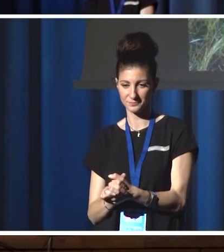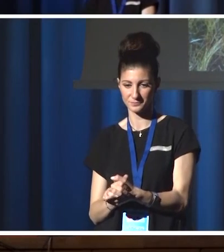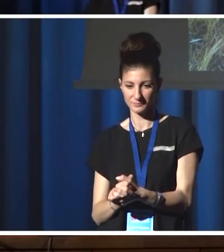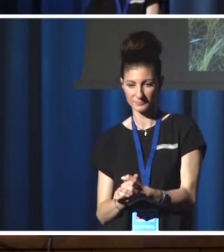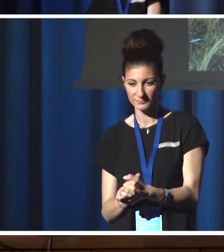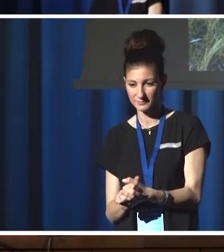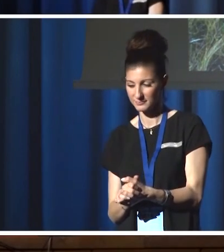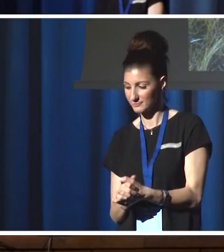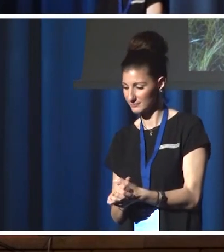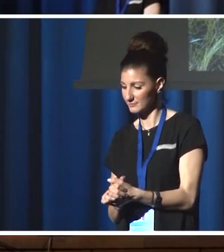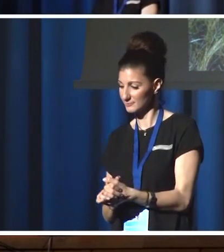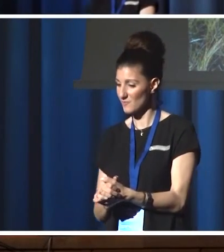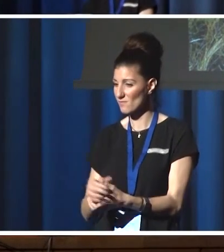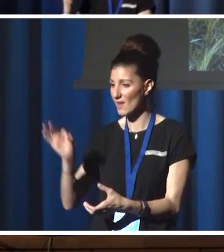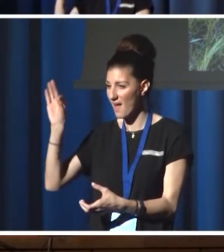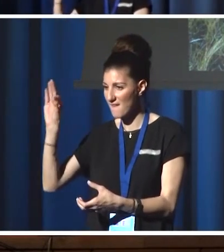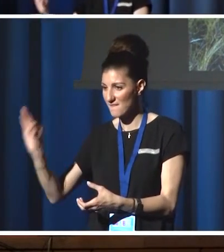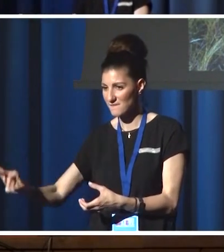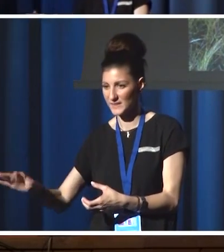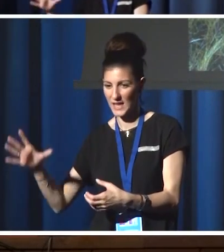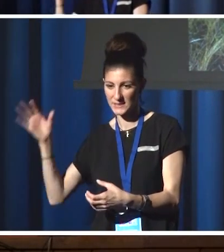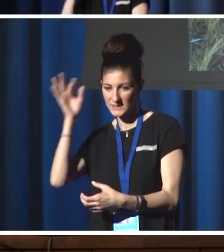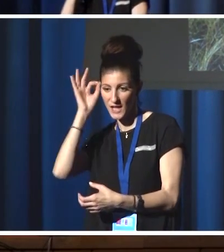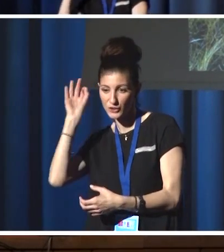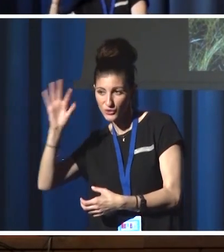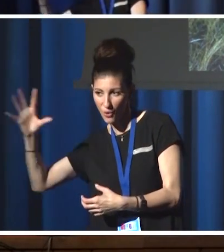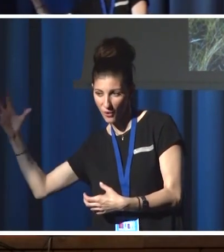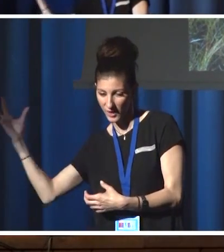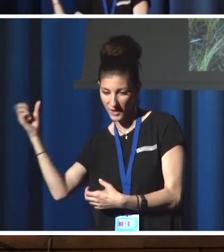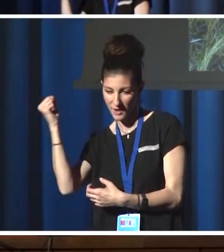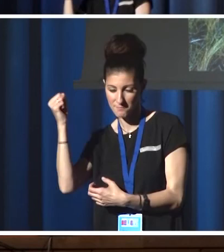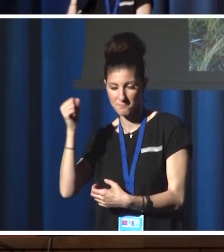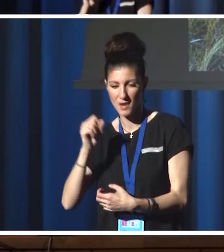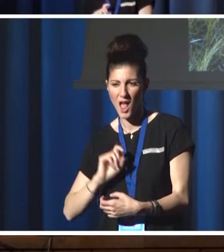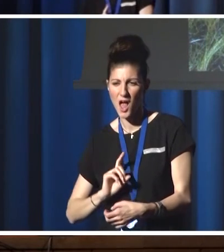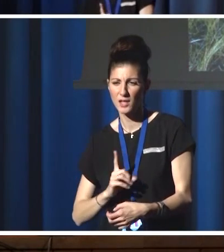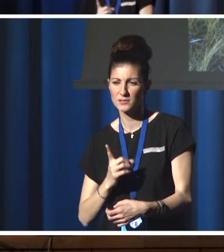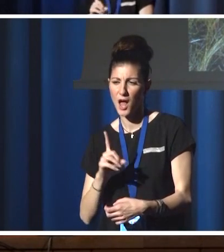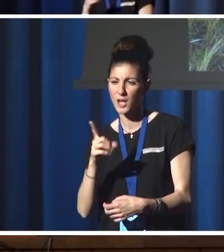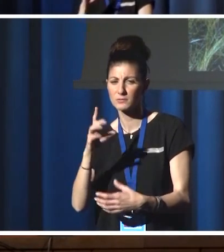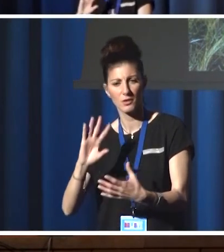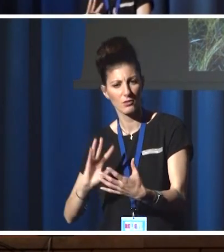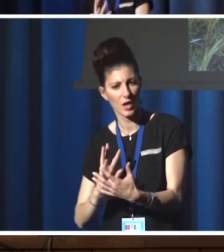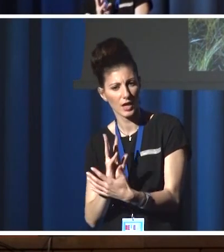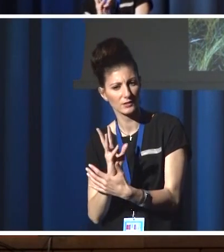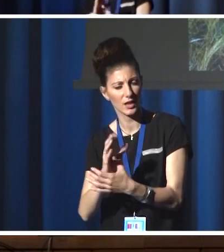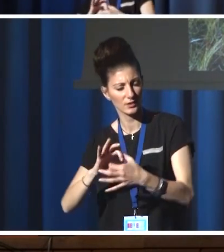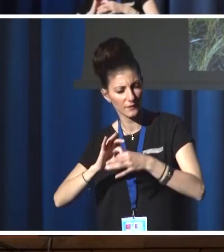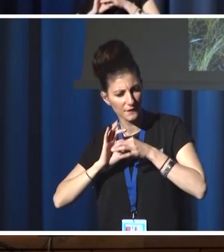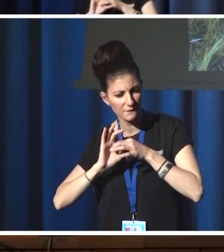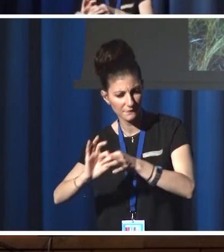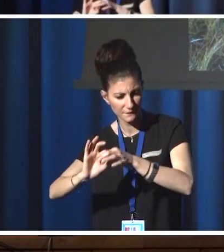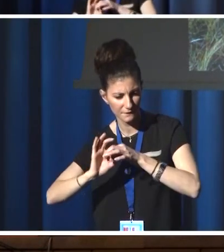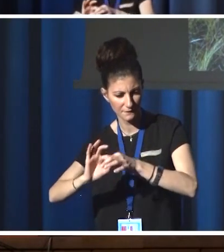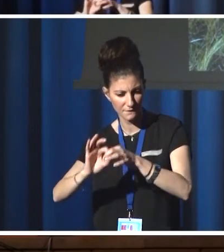γίνεται φτάσαμε στο στόχο μας η εξέλιξη για το ταξίδι δεν τελειώνει ποτέ νέοι ορίζοντες